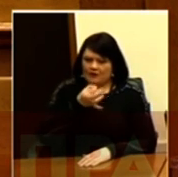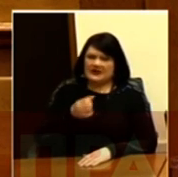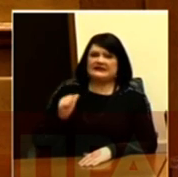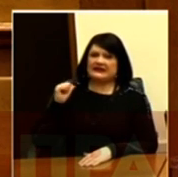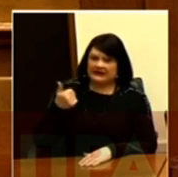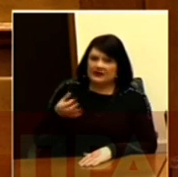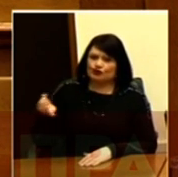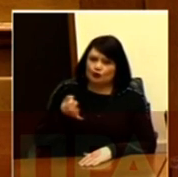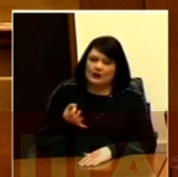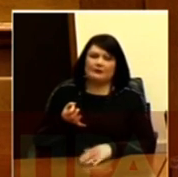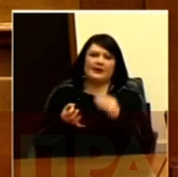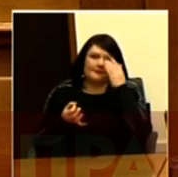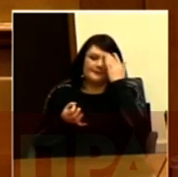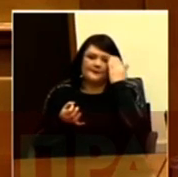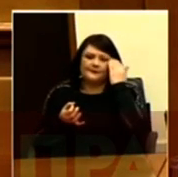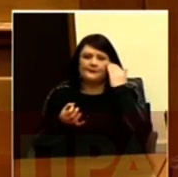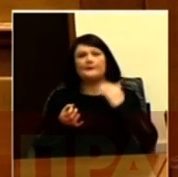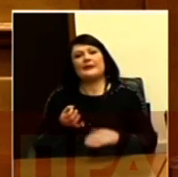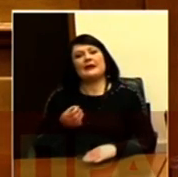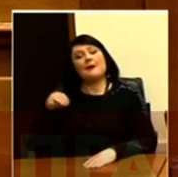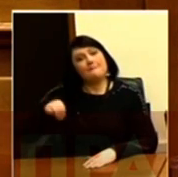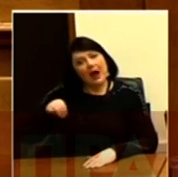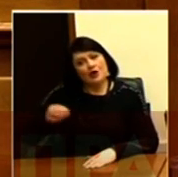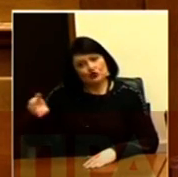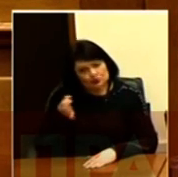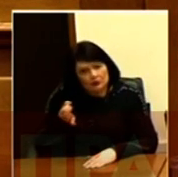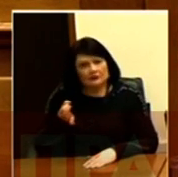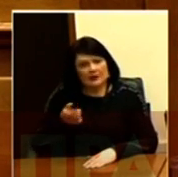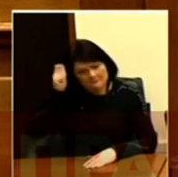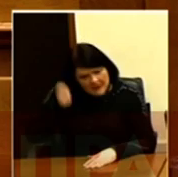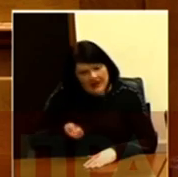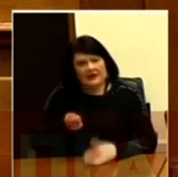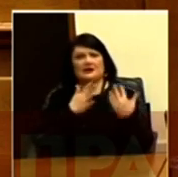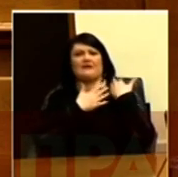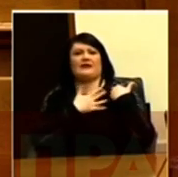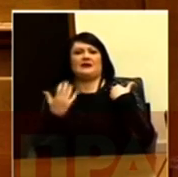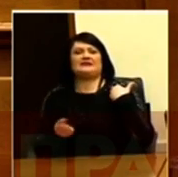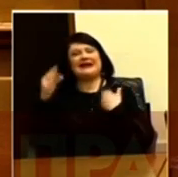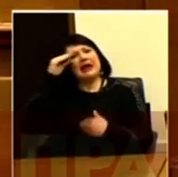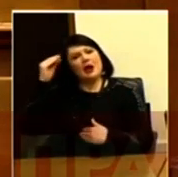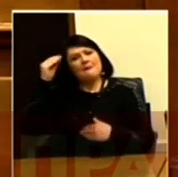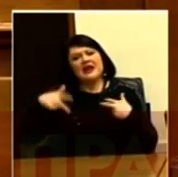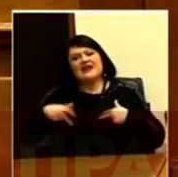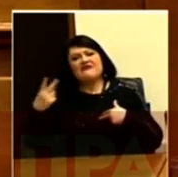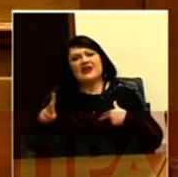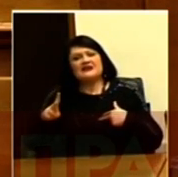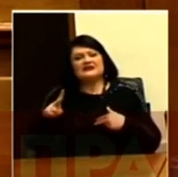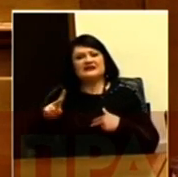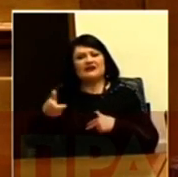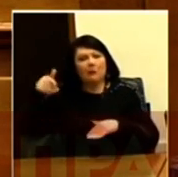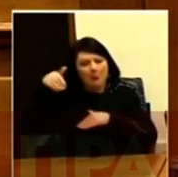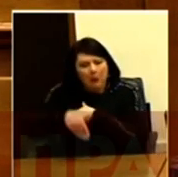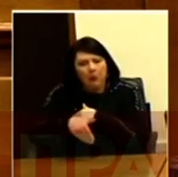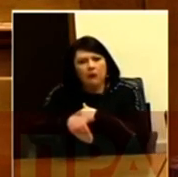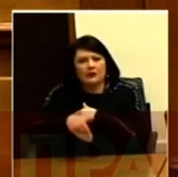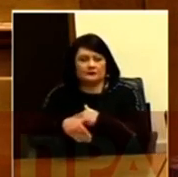εχθές άνοιξε το στόμα του και ο κύριος Μάνος και μίλησε για τις ευθύνες της κυβέρνησης Καραμαλή για τη χρεοκοπία του